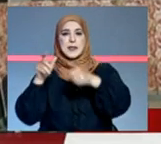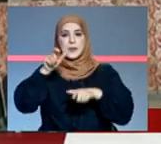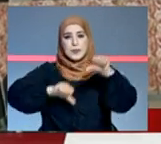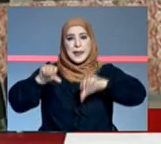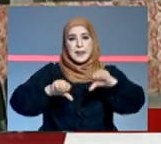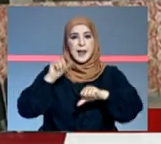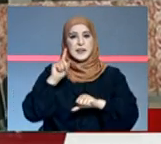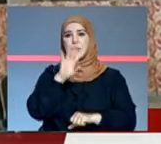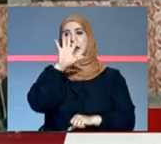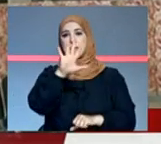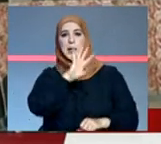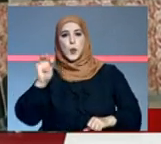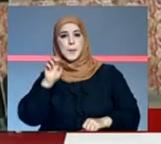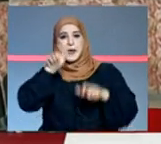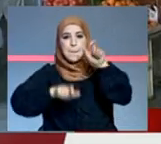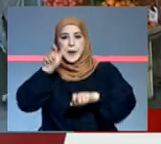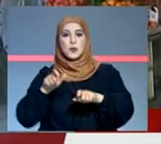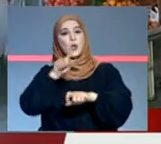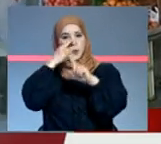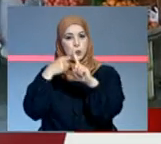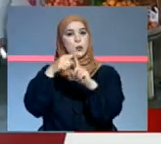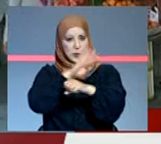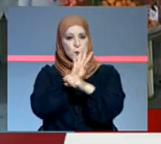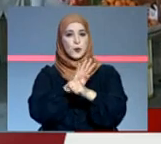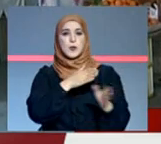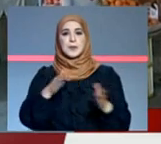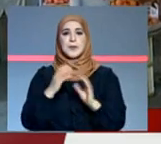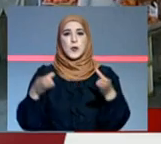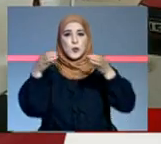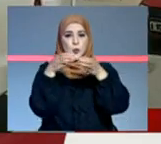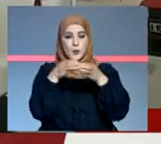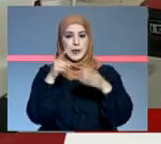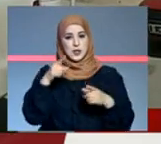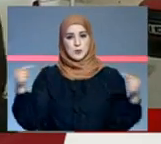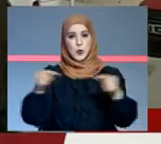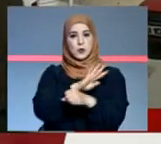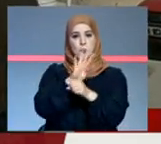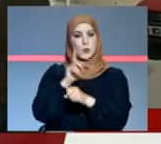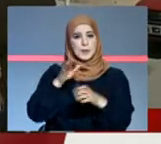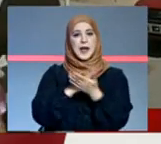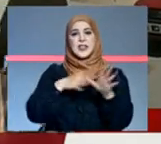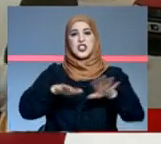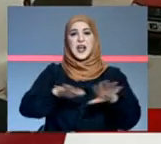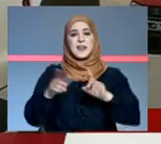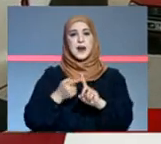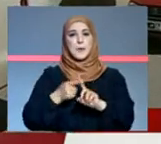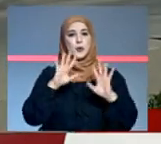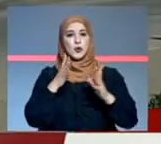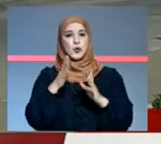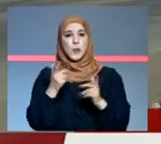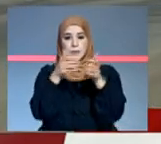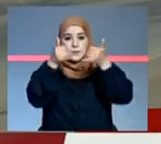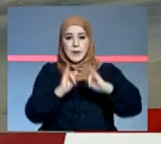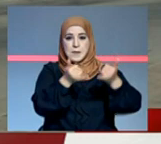منهم 45 نتيجة تحليل إيجابية. اللجنة الجهوية لمجابهة فيروس كورونا اتخذت عدة إجراءات أهمها رفع